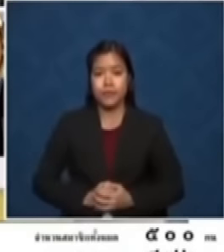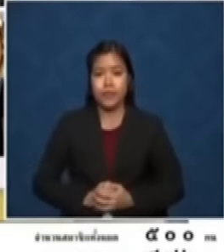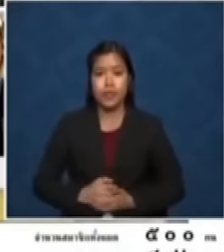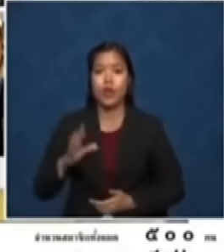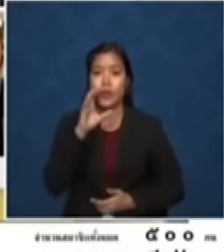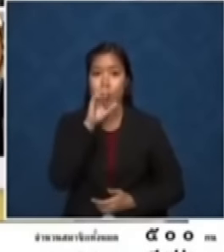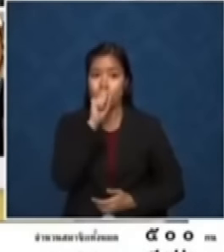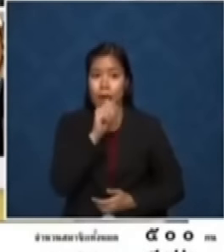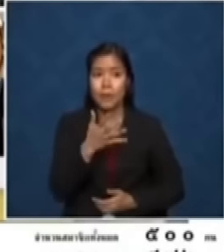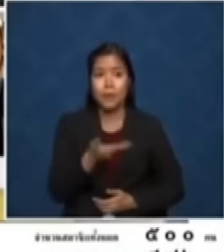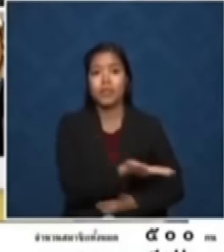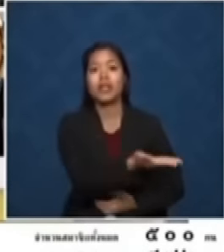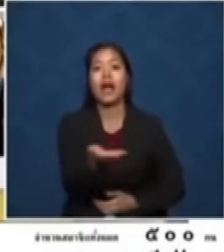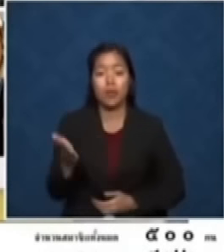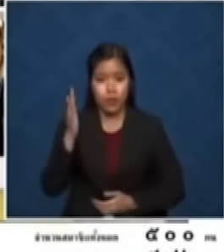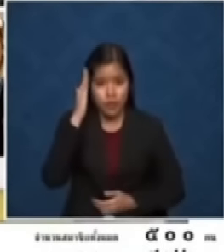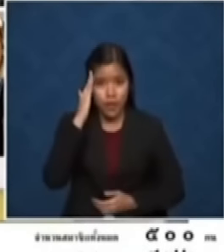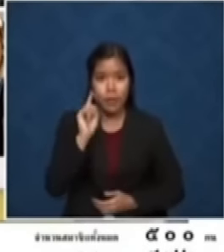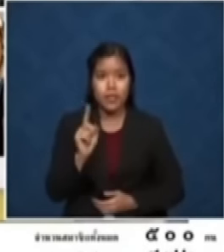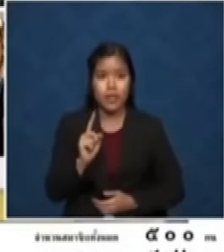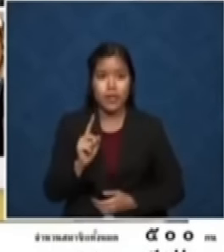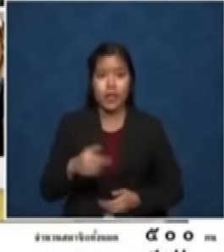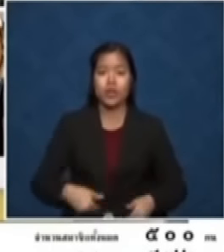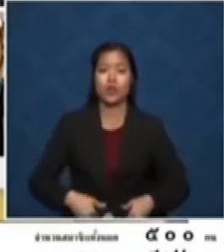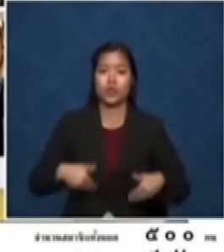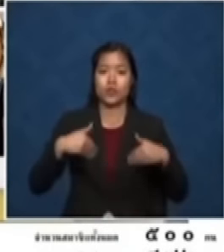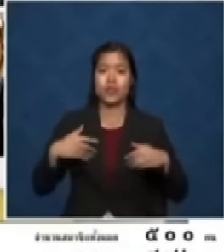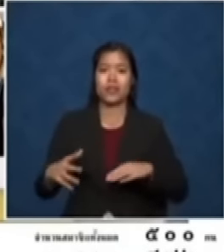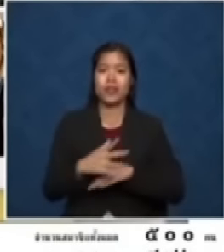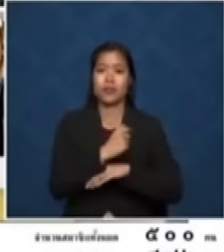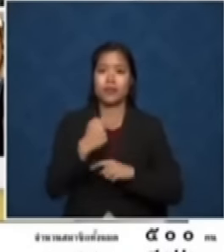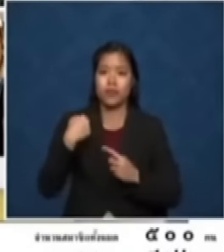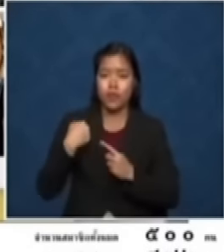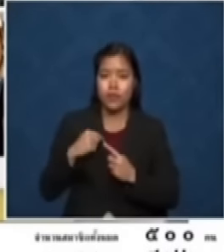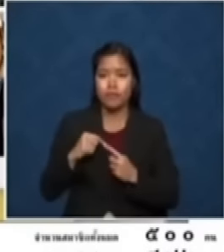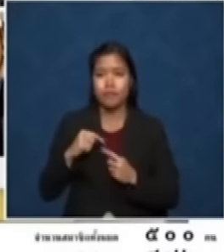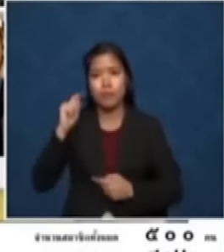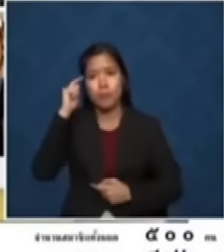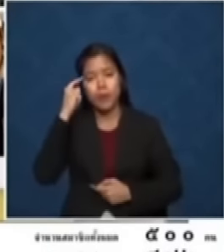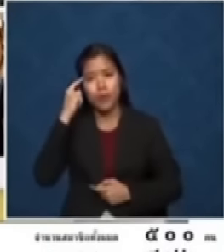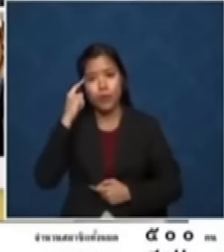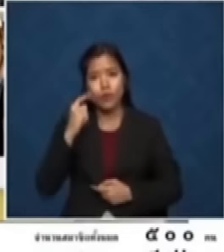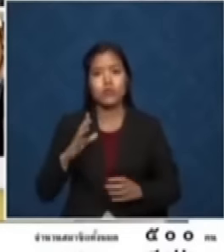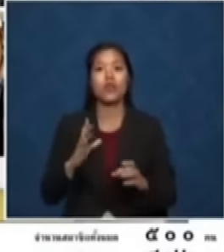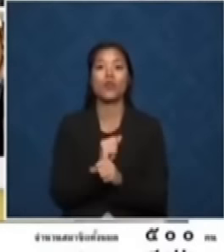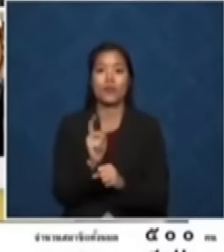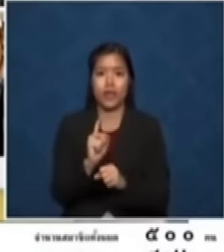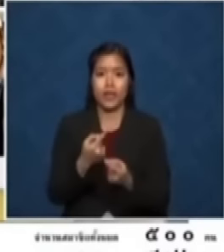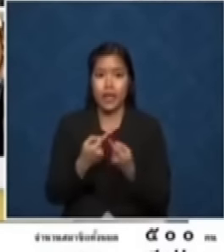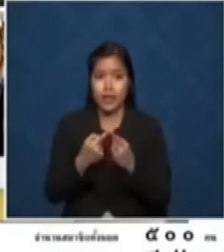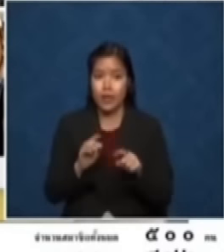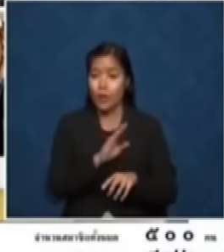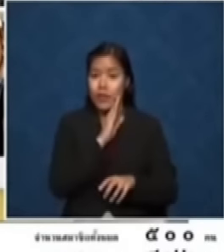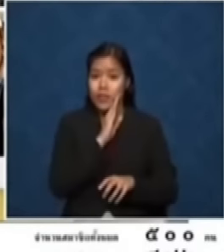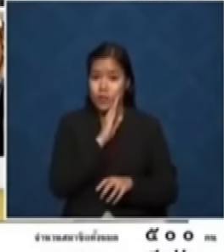อ ัน นี้คือสิ่งที่คุณทีมพิธาเขาสรุปมาเป็นมาอย่างนั้นนะครับขนาดเดียวกันวันนี้เป็นการประชุมใหญ่สามัญประจ